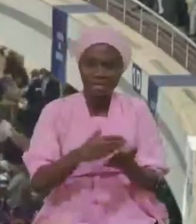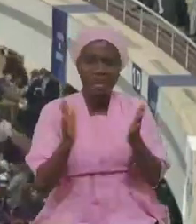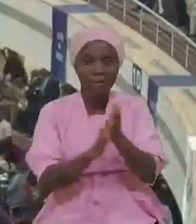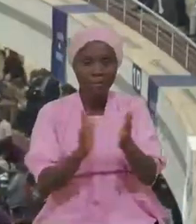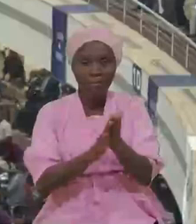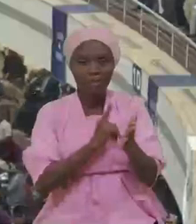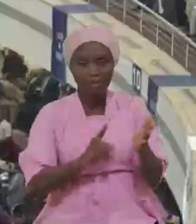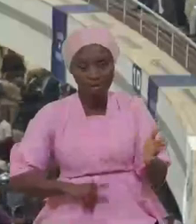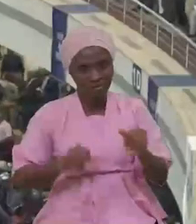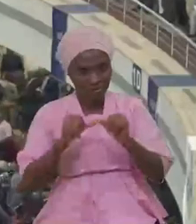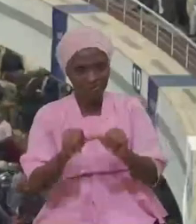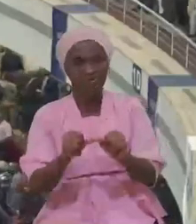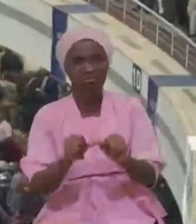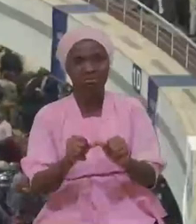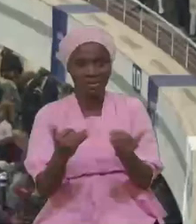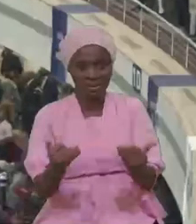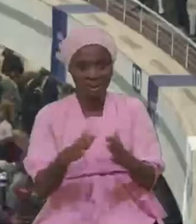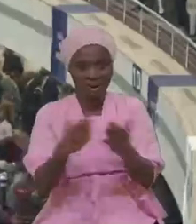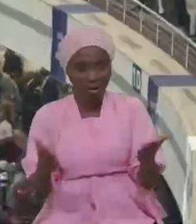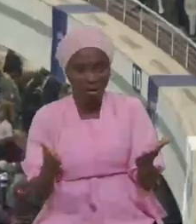Seigneur. Sauver, ce n'est pas la foi.